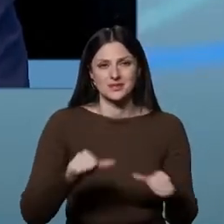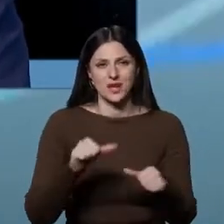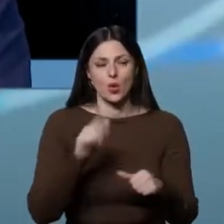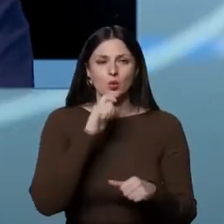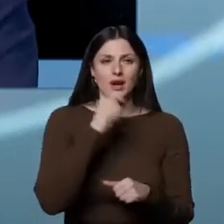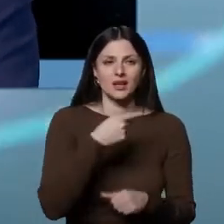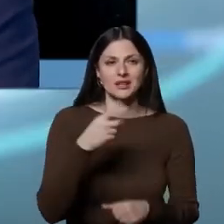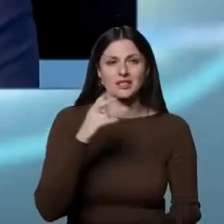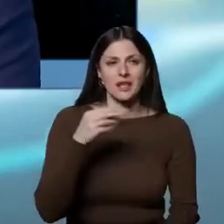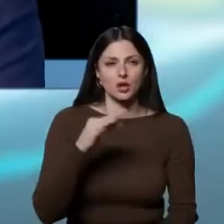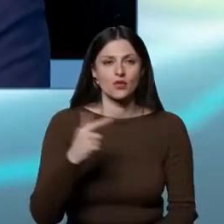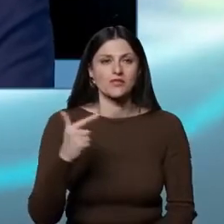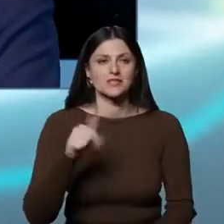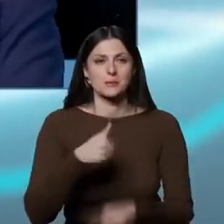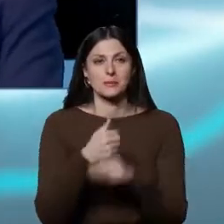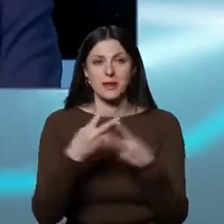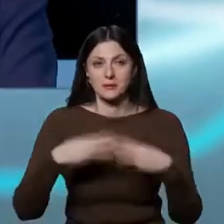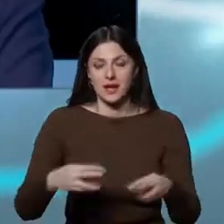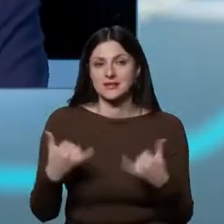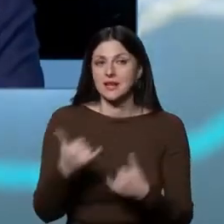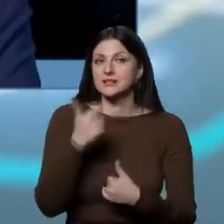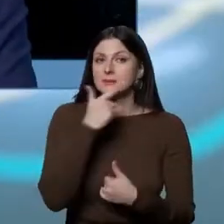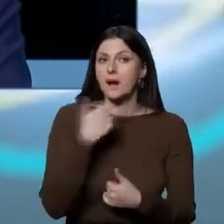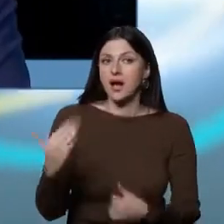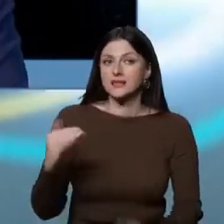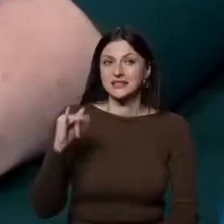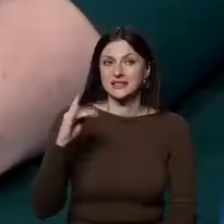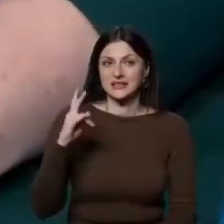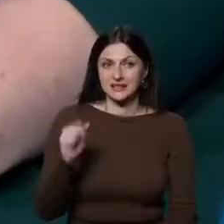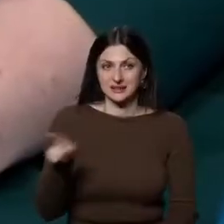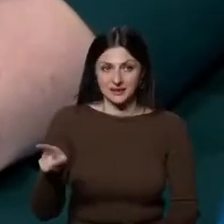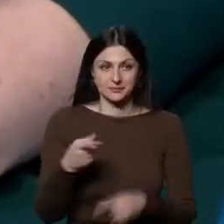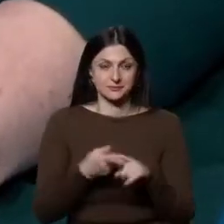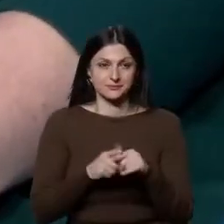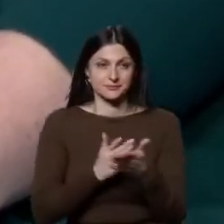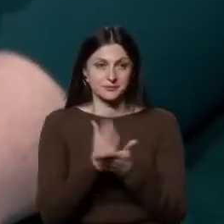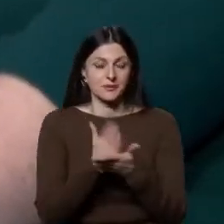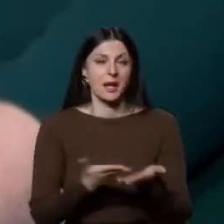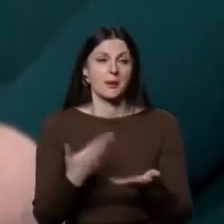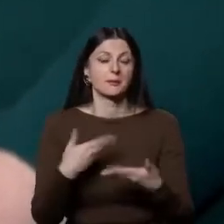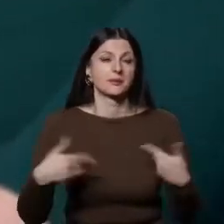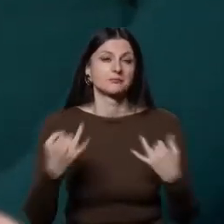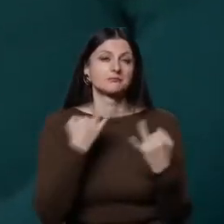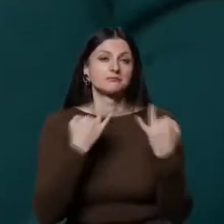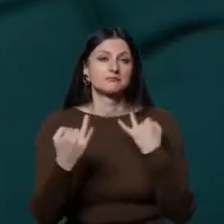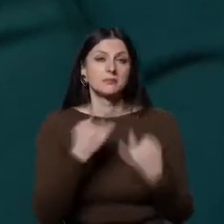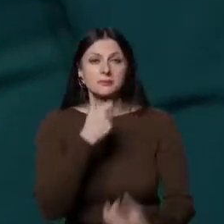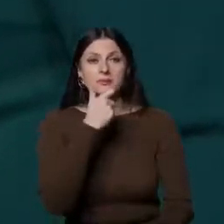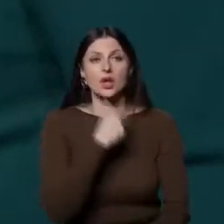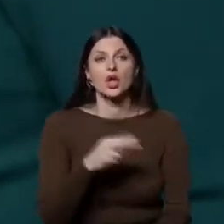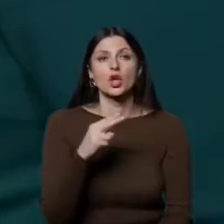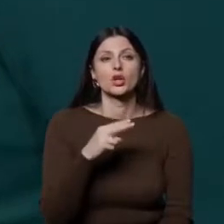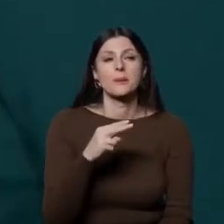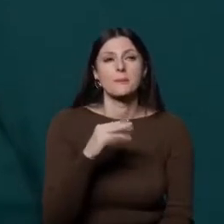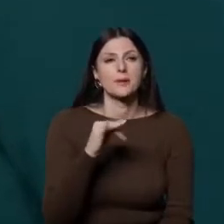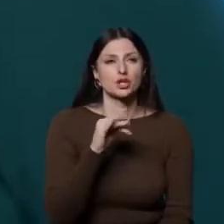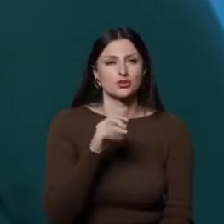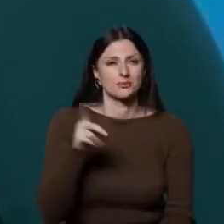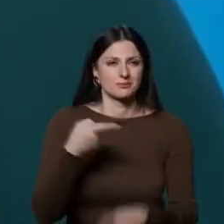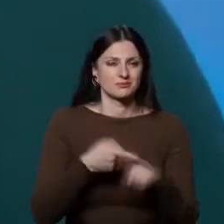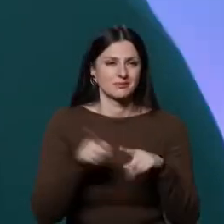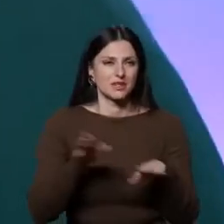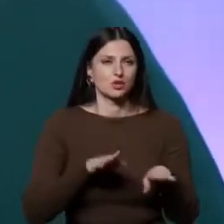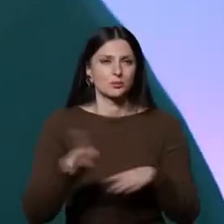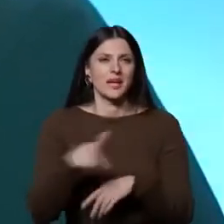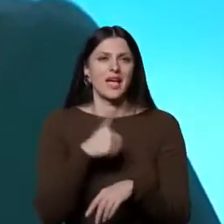віце-прем'єр-міністр. Зараз пані Ірина цю посаду обіймає. І ми мали розмову в тому числі з паном Джоано Мірчі, це заступник генерального